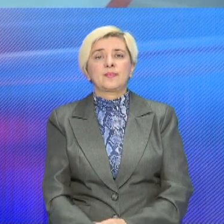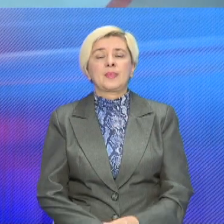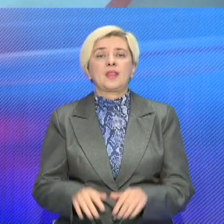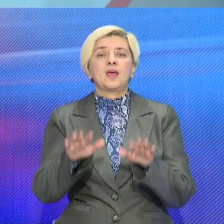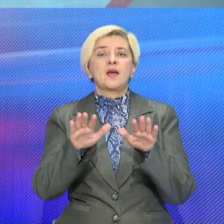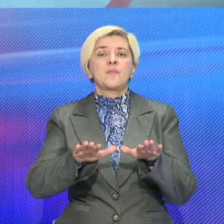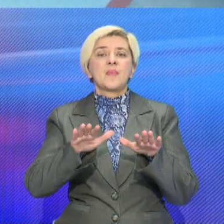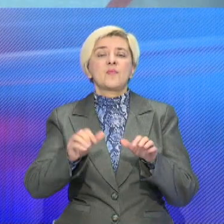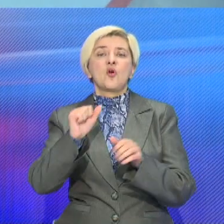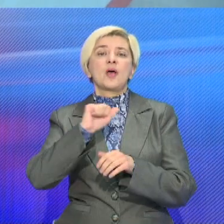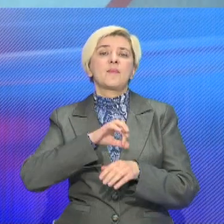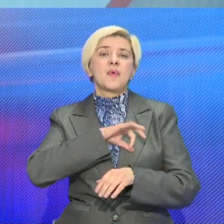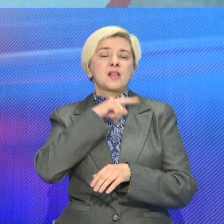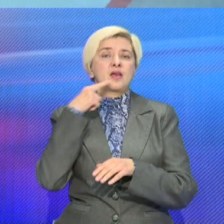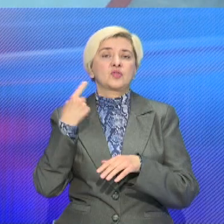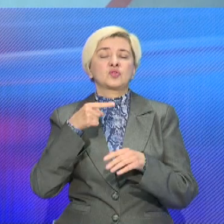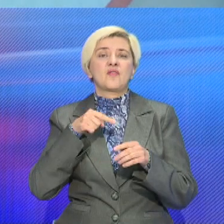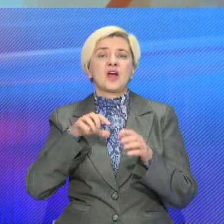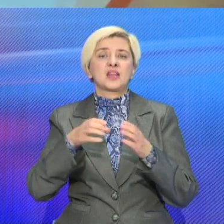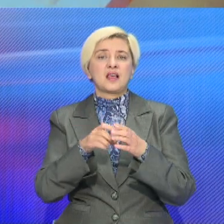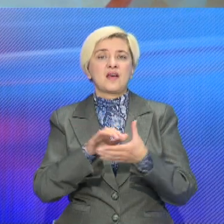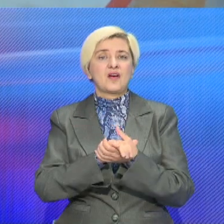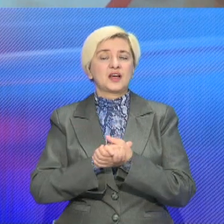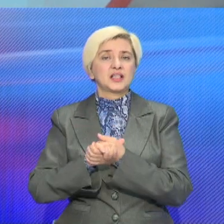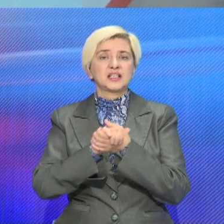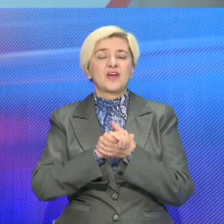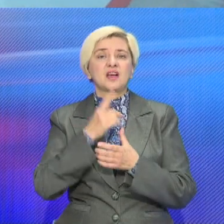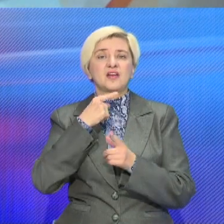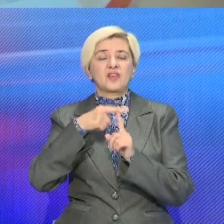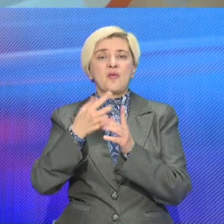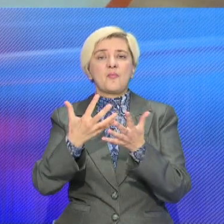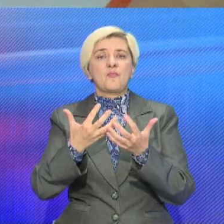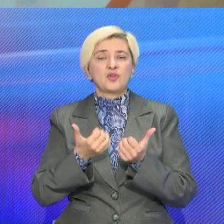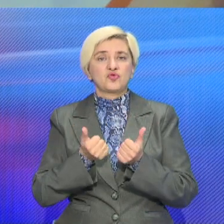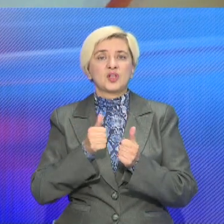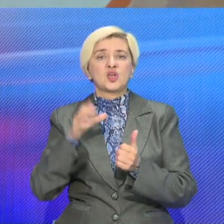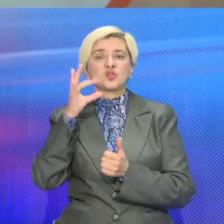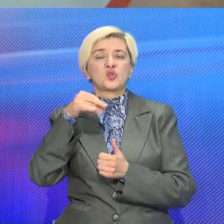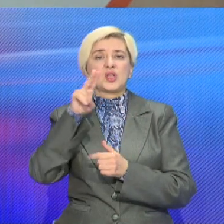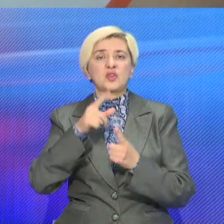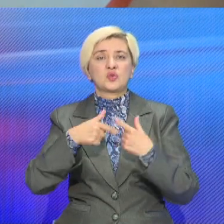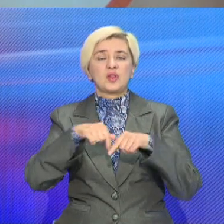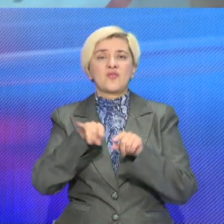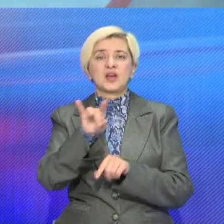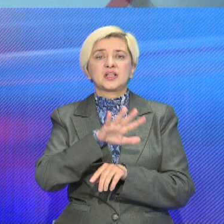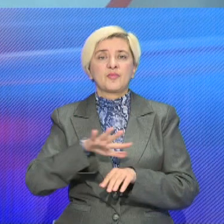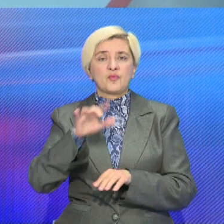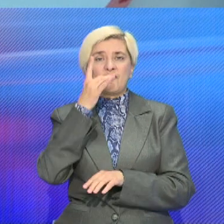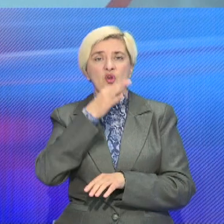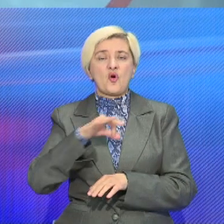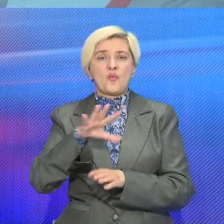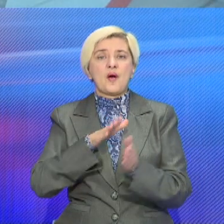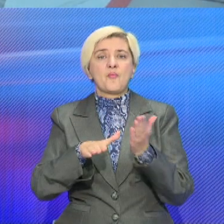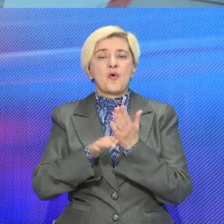Меблю ад беларускага таварыства «Чырвонага крыжа» атрымліваюць сацыяльныя ўстановы Рэспублікі. У Гродзенскай вобласці дапамога накіравана ў